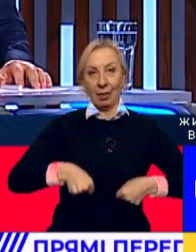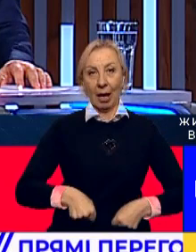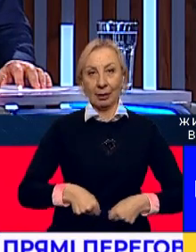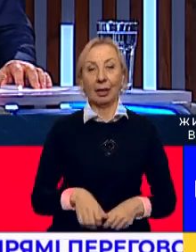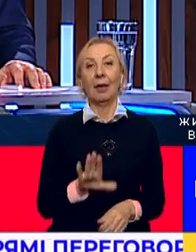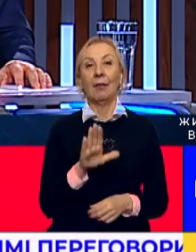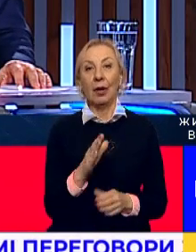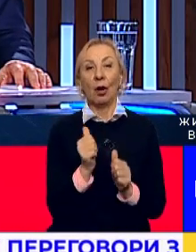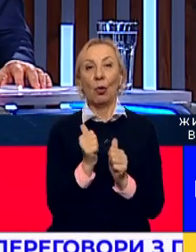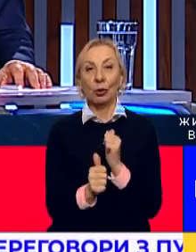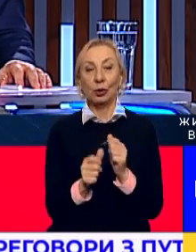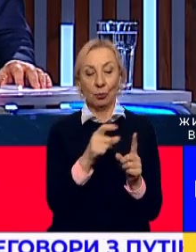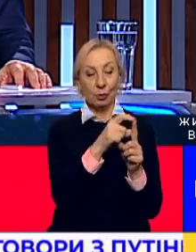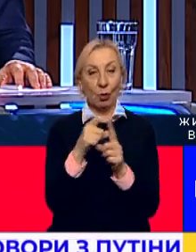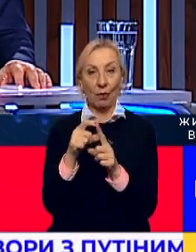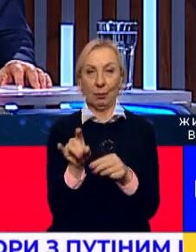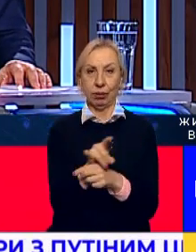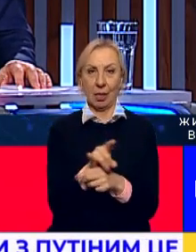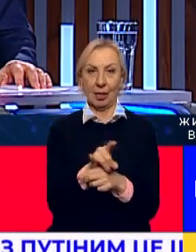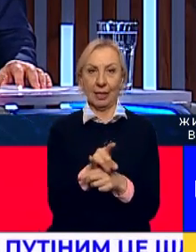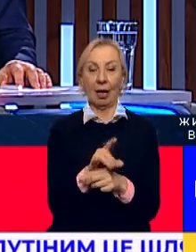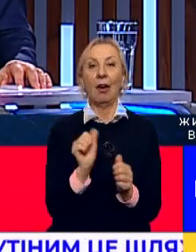В кожному слові брехня, в кожному букві